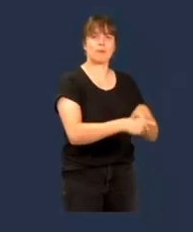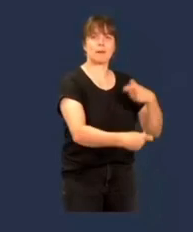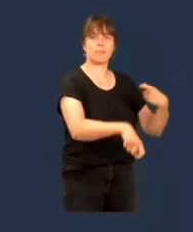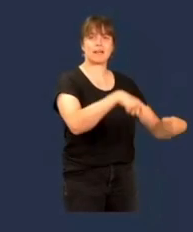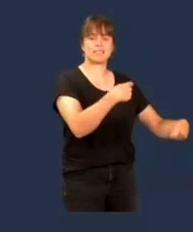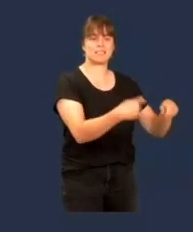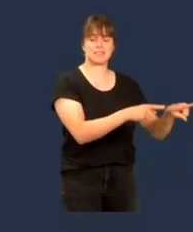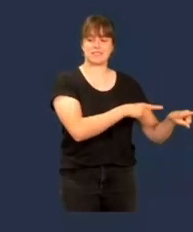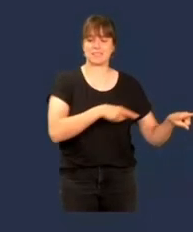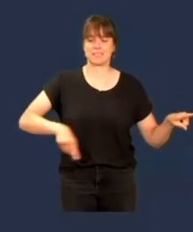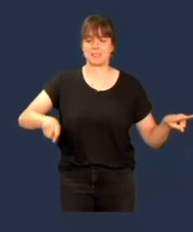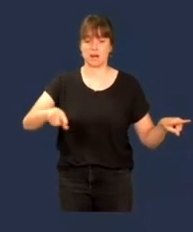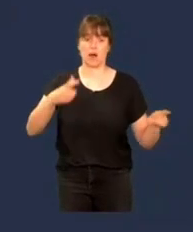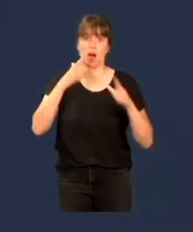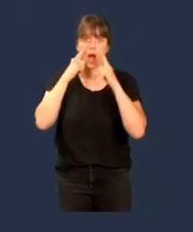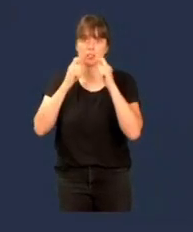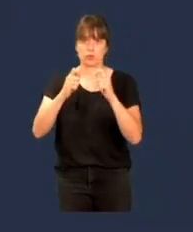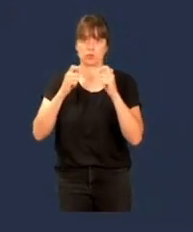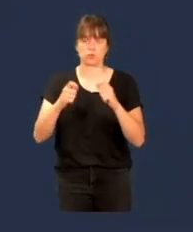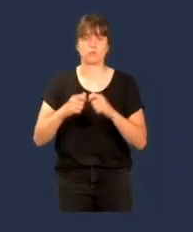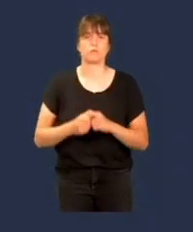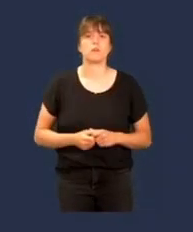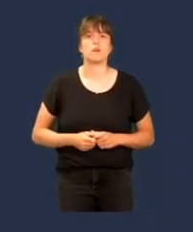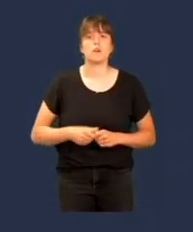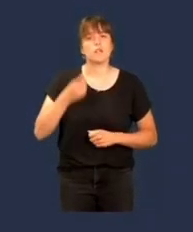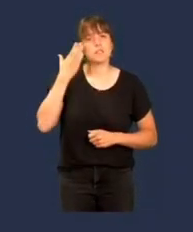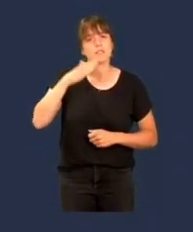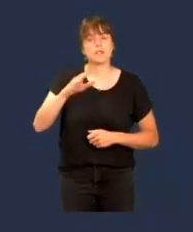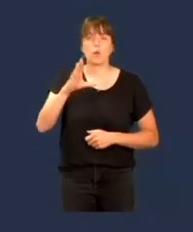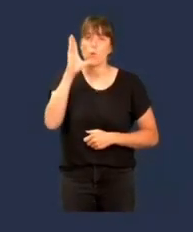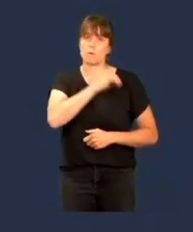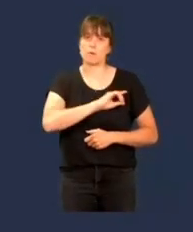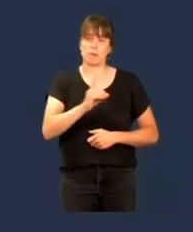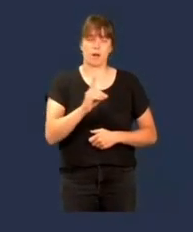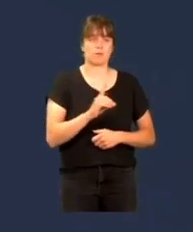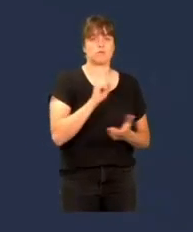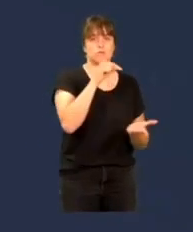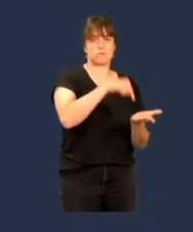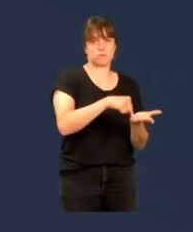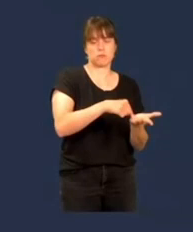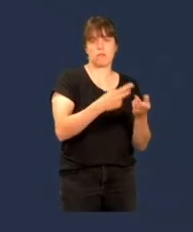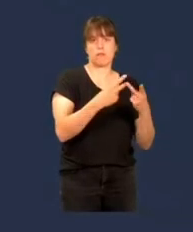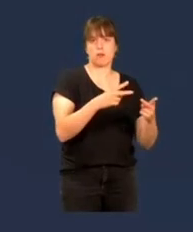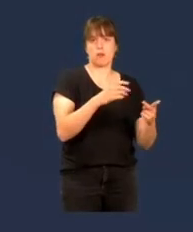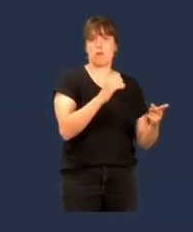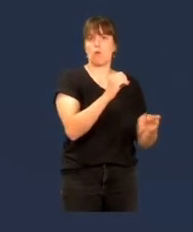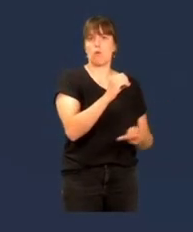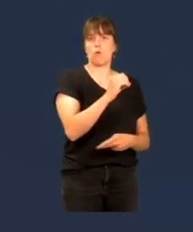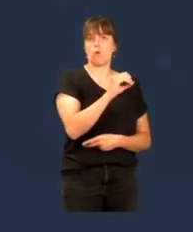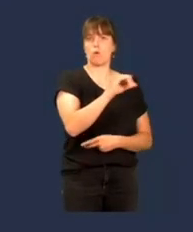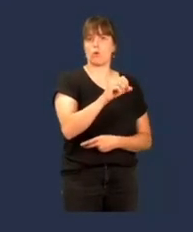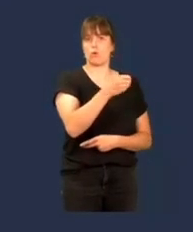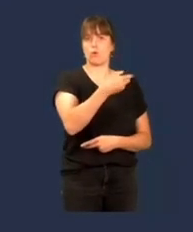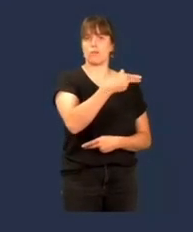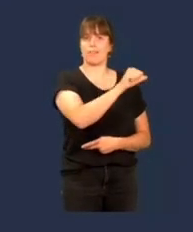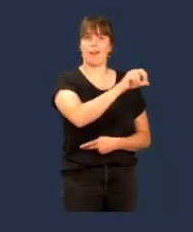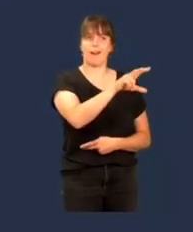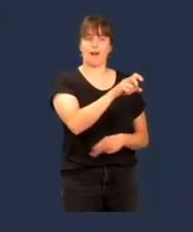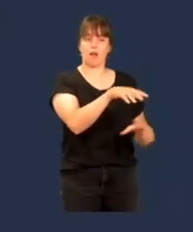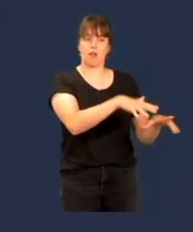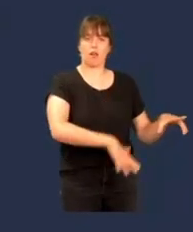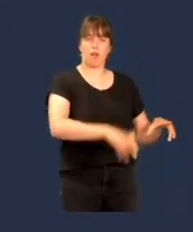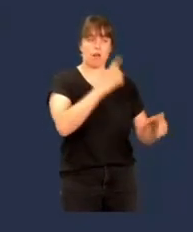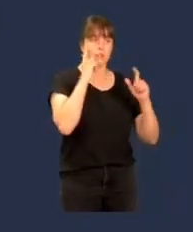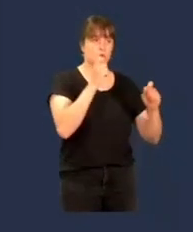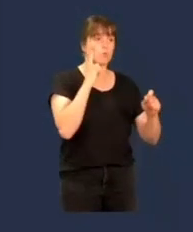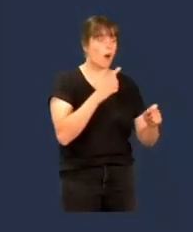de notre industrie sans évoquer le bassin de l'Oyonnax? Ils méritent les honneurs, bravo à eux, car s'ils y parviennent, ce n'est pas grâce